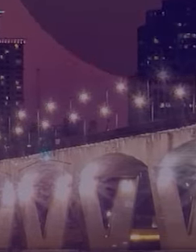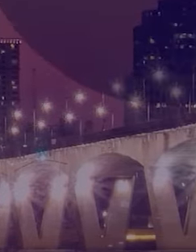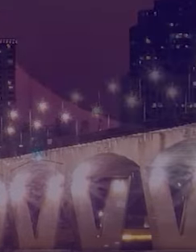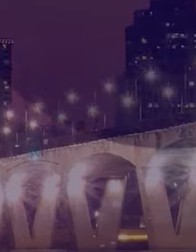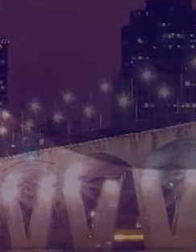강했습니다